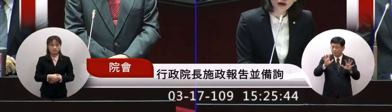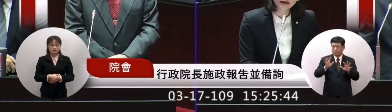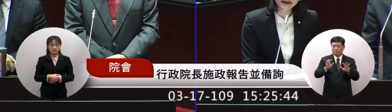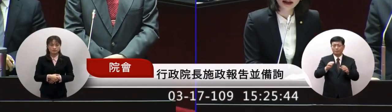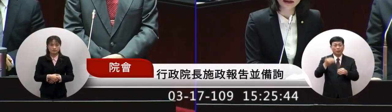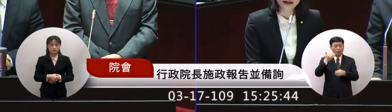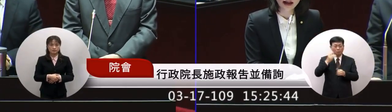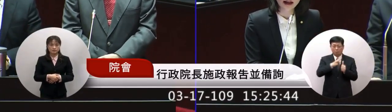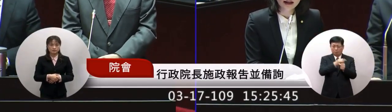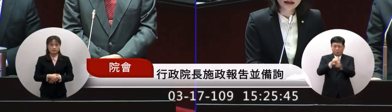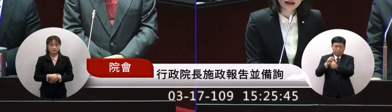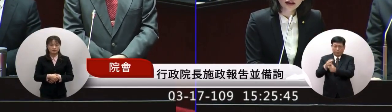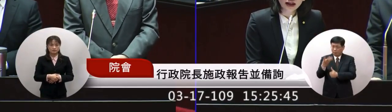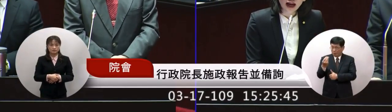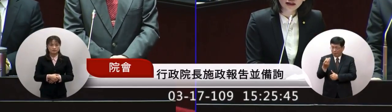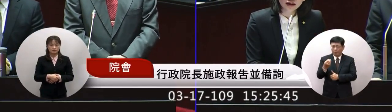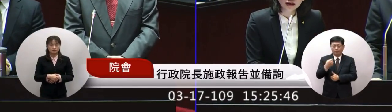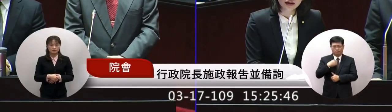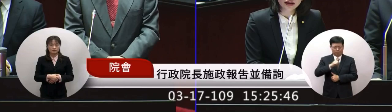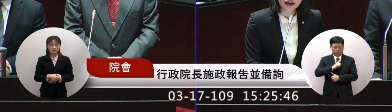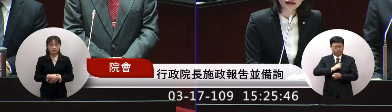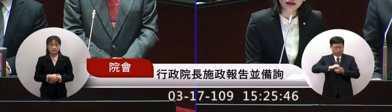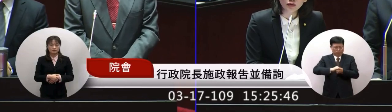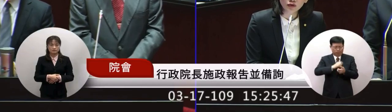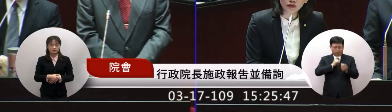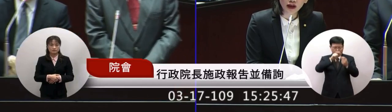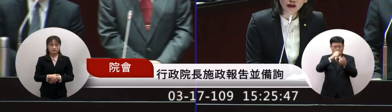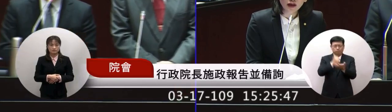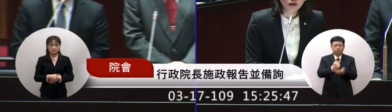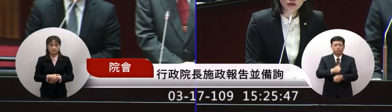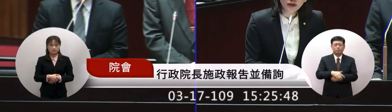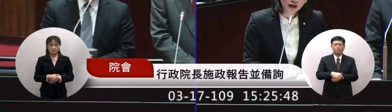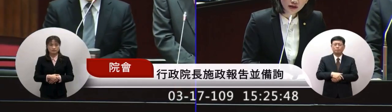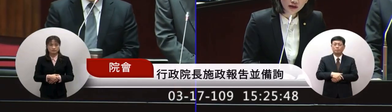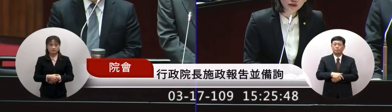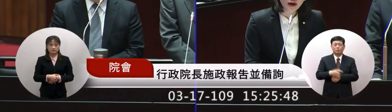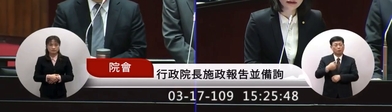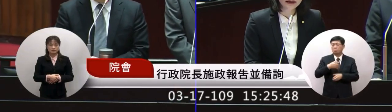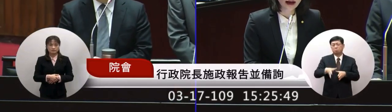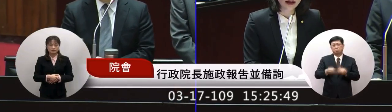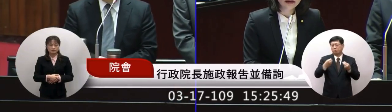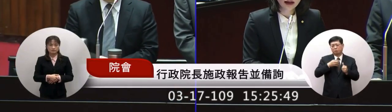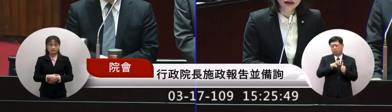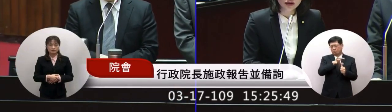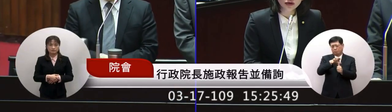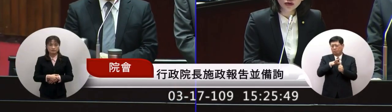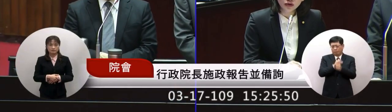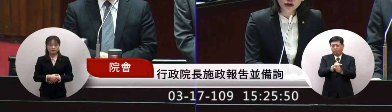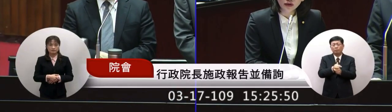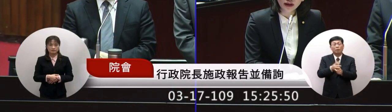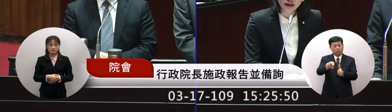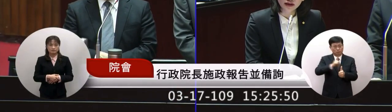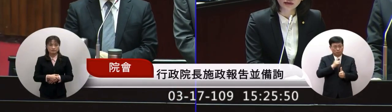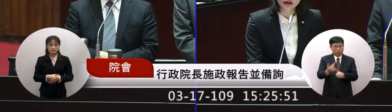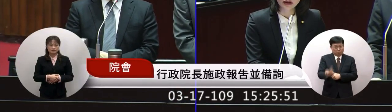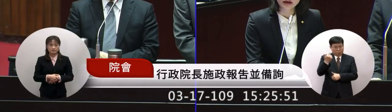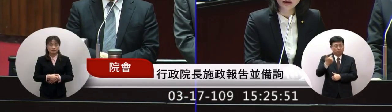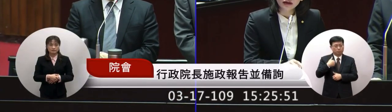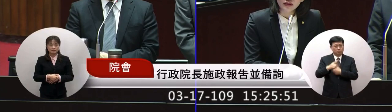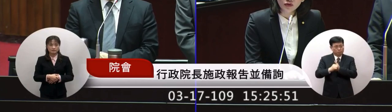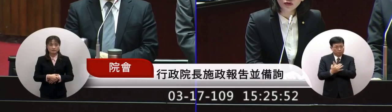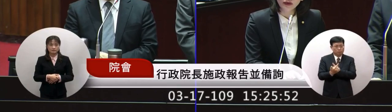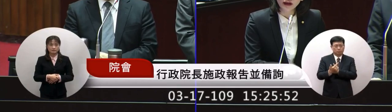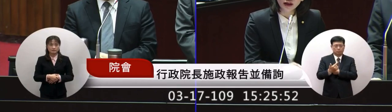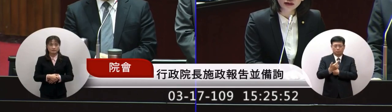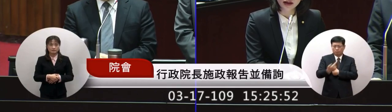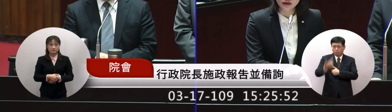有框架下你要达成这样子的目标，我们不要设框架，那你说最快在什么时候